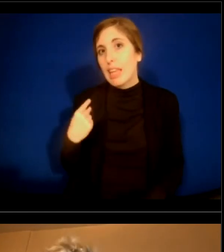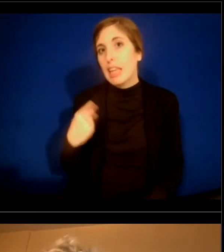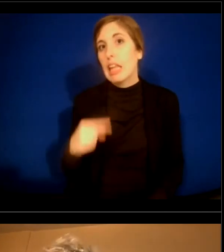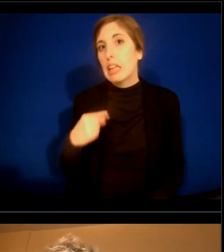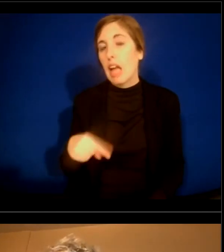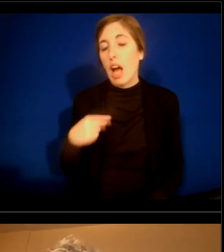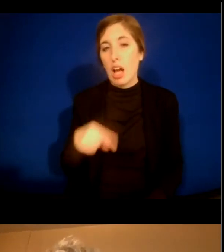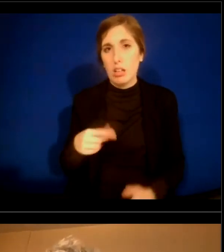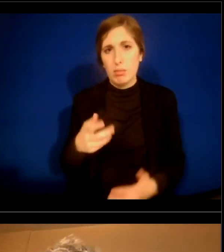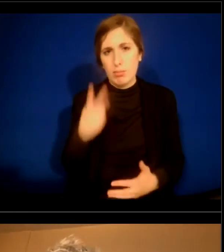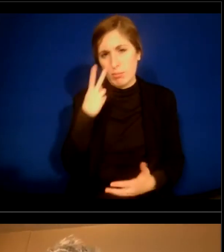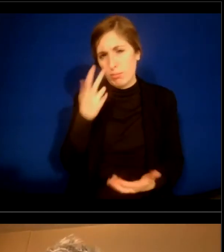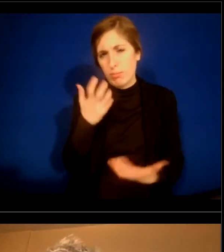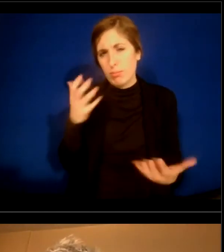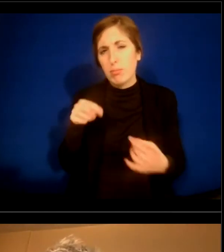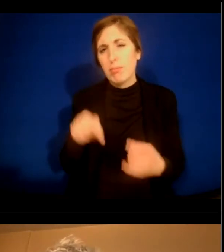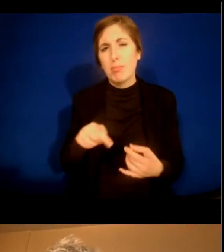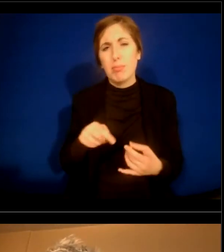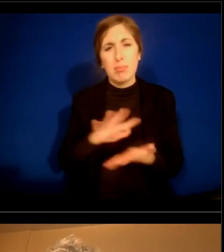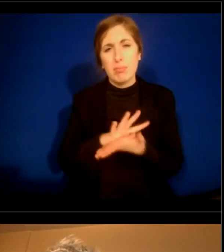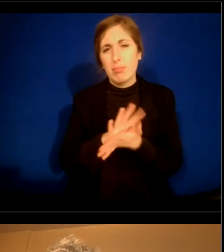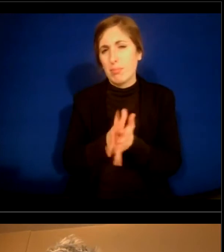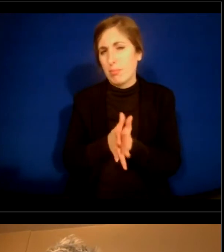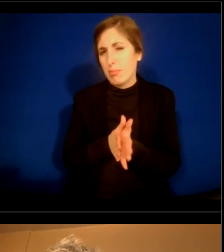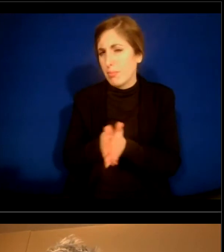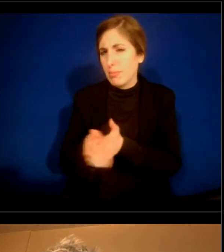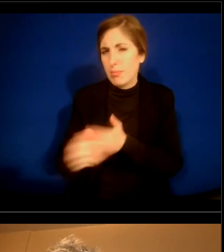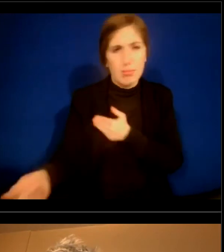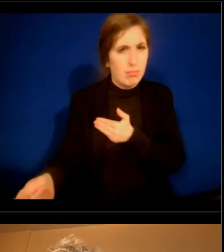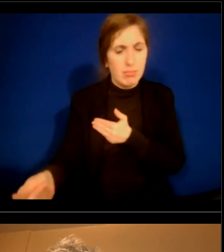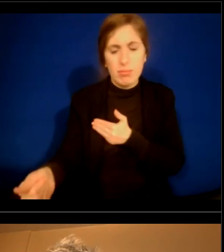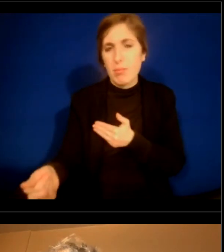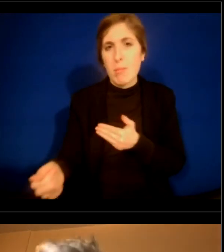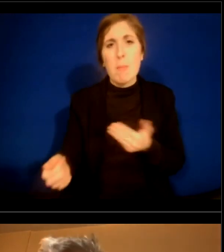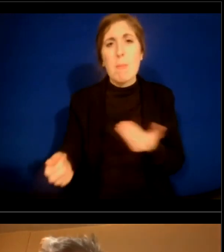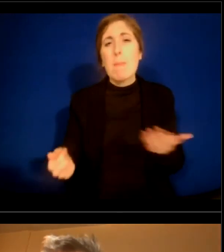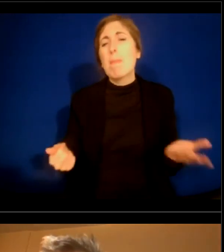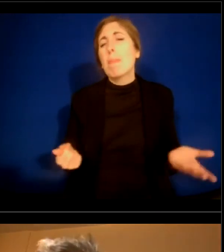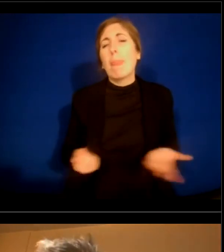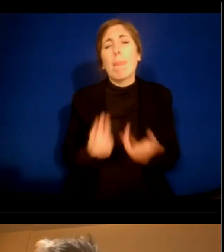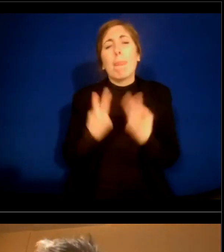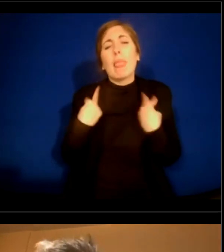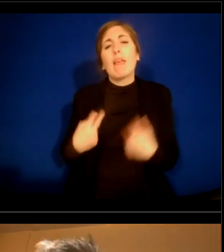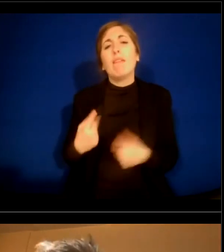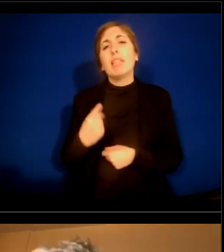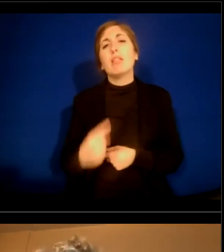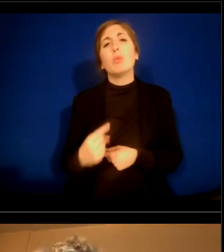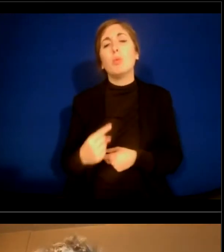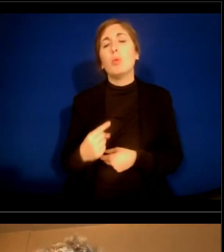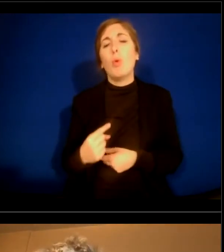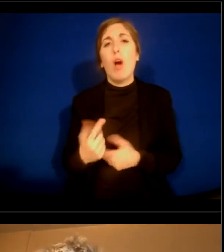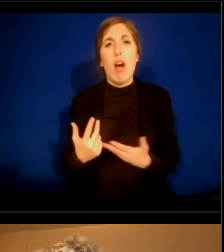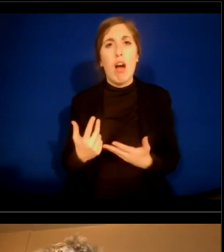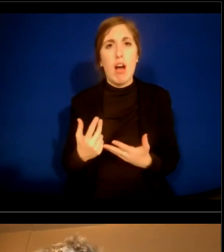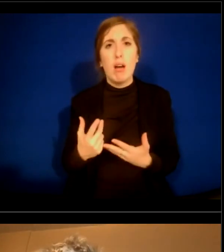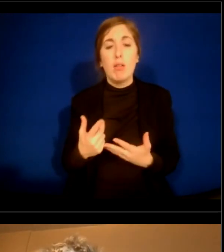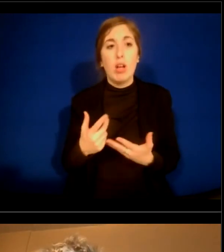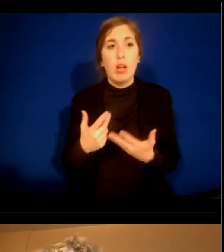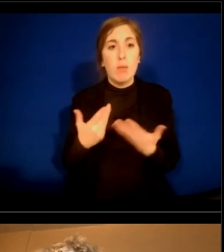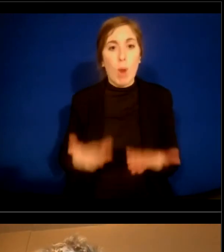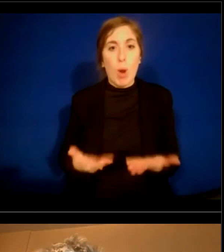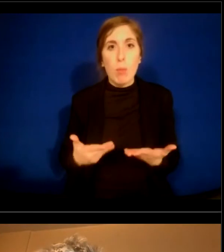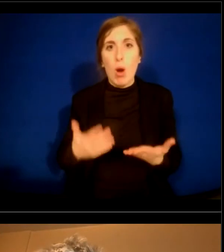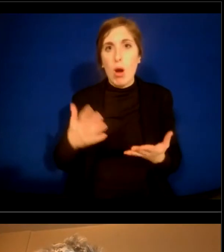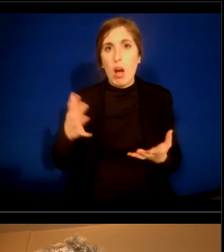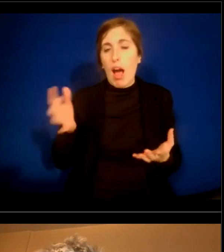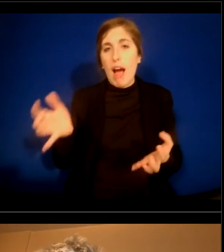Detto questo, quindi è una situazione che ci colpisce tutti molto e rispetto alla quale forse, come molti hanno sottolineato, bisogna